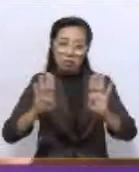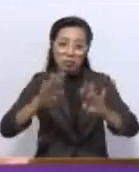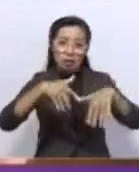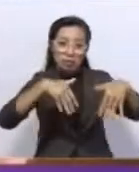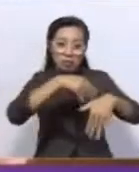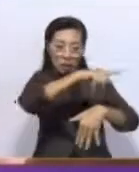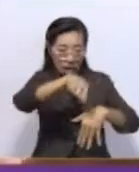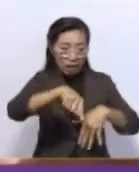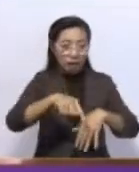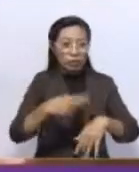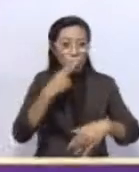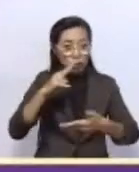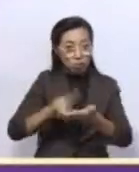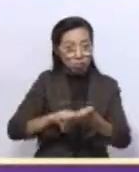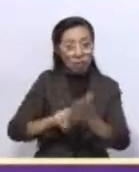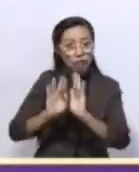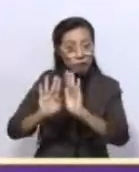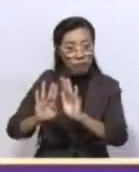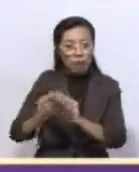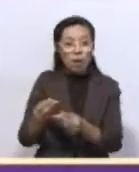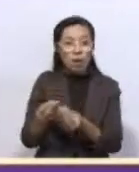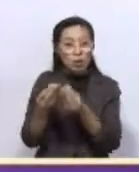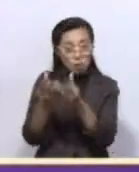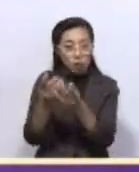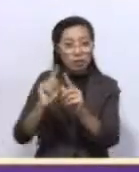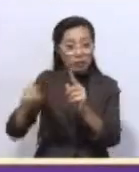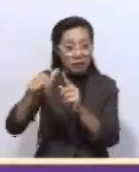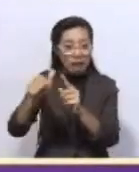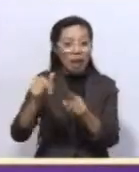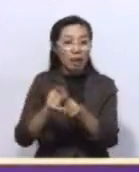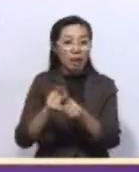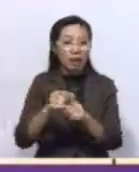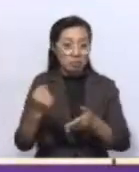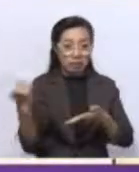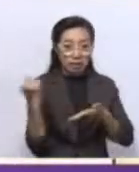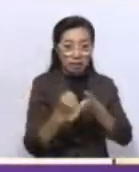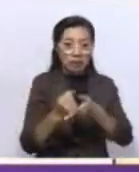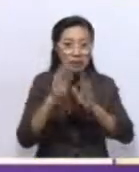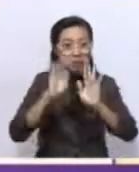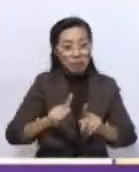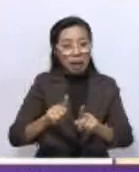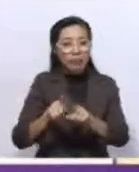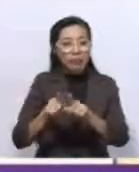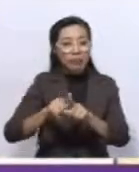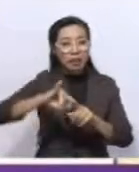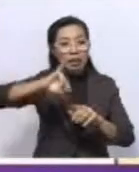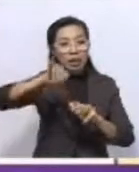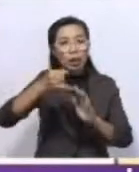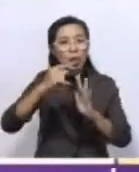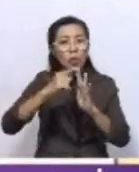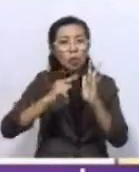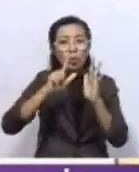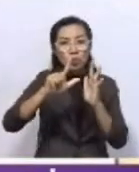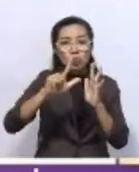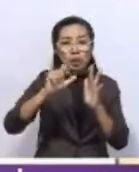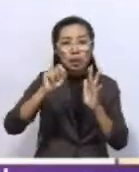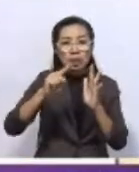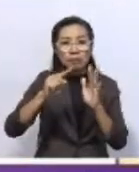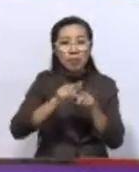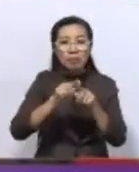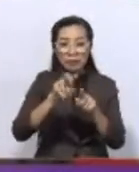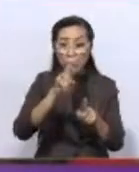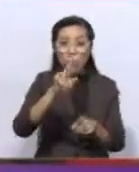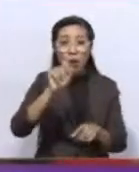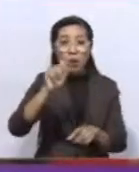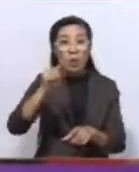ไปรษณีย์รับฝากจดหมายหรือสิ่งของแบบย้อนยุคพร้อมประทับตราประจำวันในรูปแบบจุลศักราชที่นับปีศักราชในยุครัตนโก